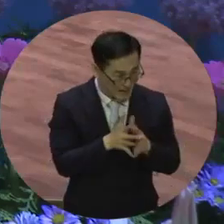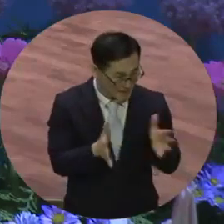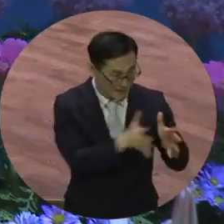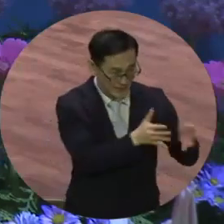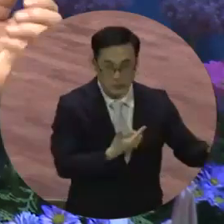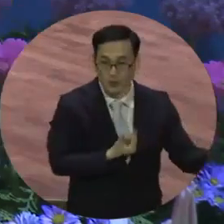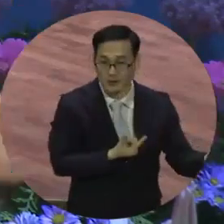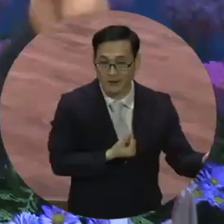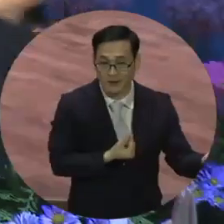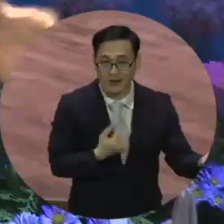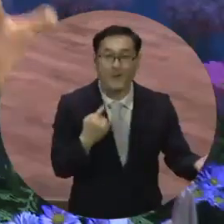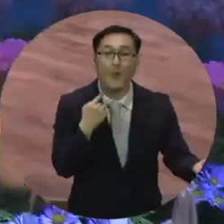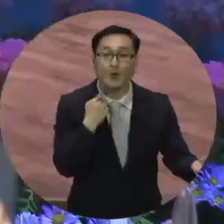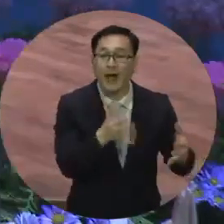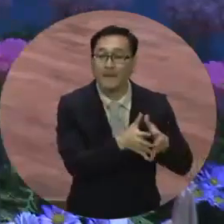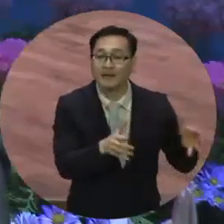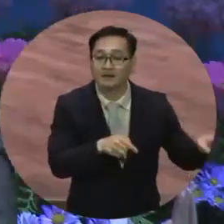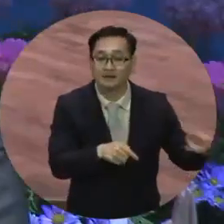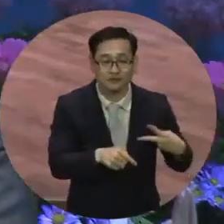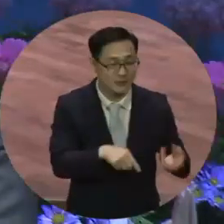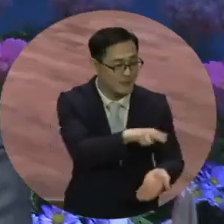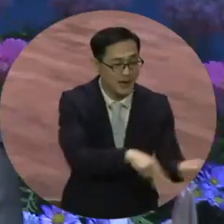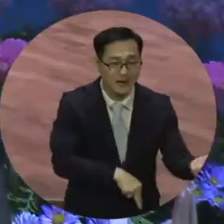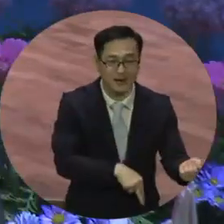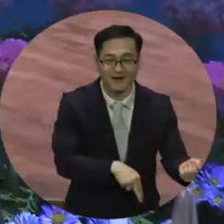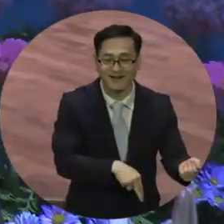목동 아파트. 둘이 딱 팔아, 딱!